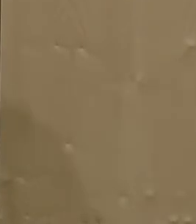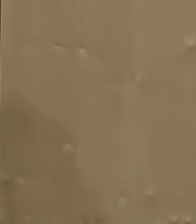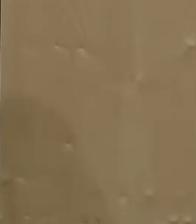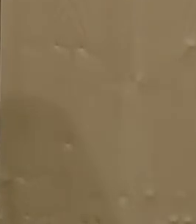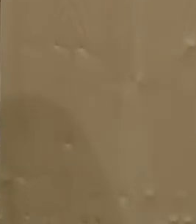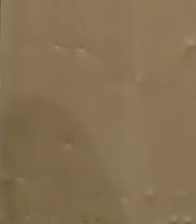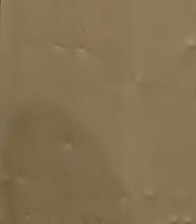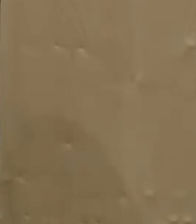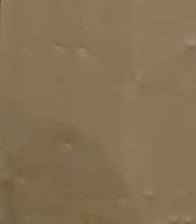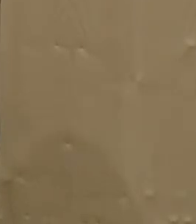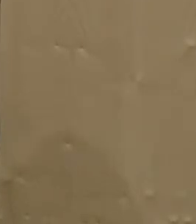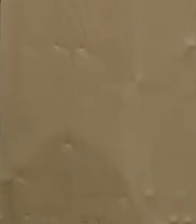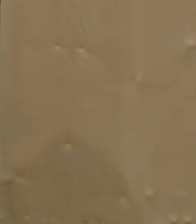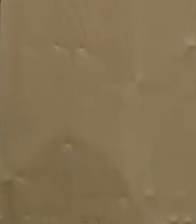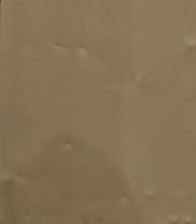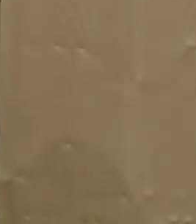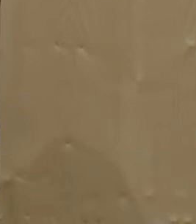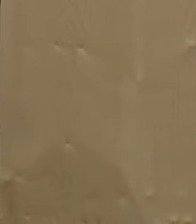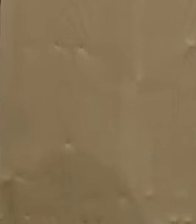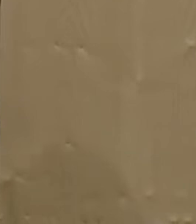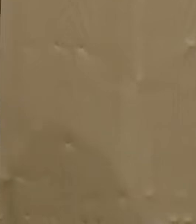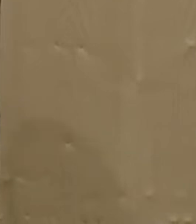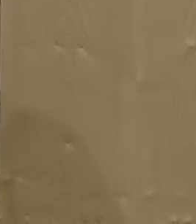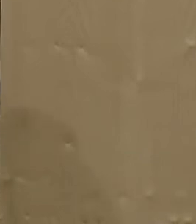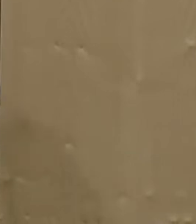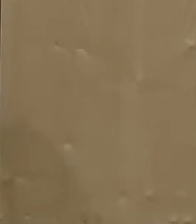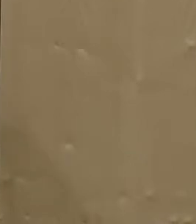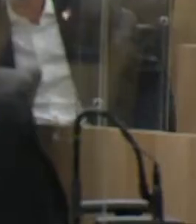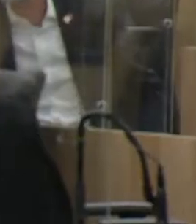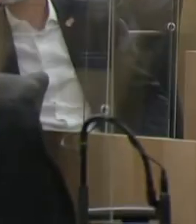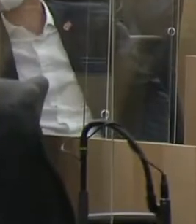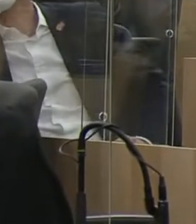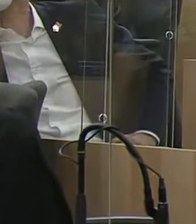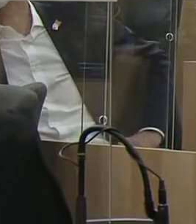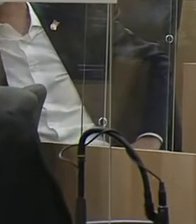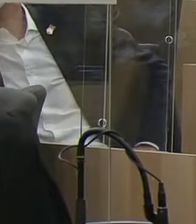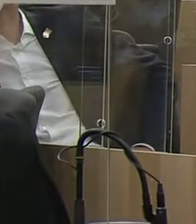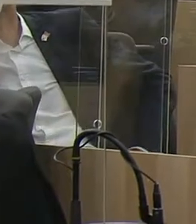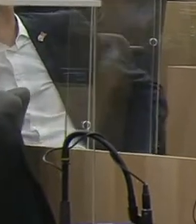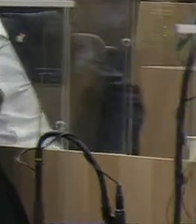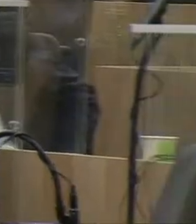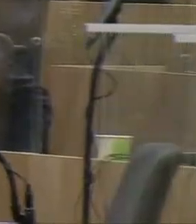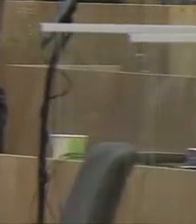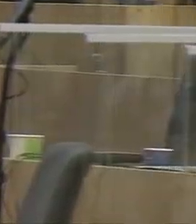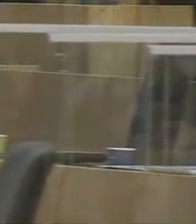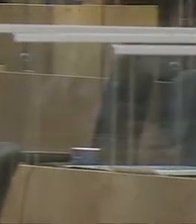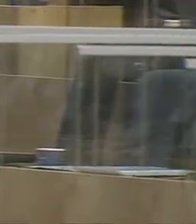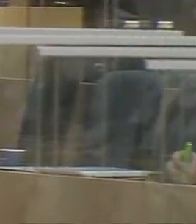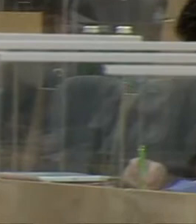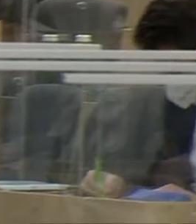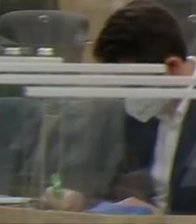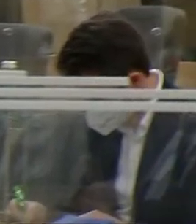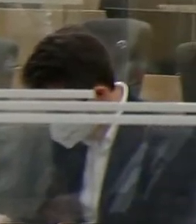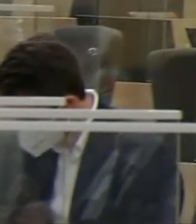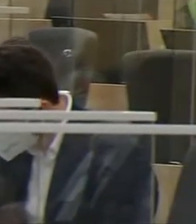es gewohnt, als wir, Frau Kollegin von der SPÖ, ich bin auch ganz kurz eine Antwort auf